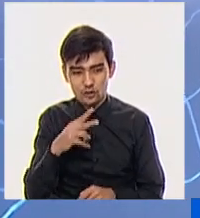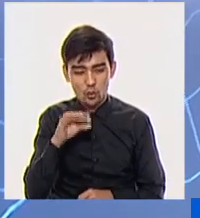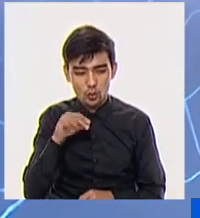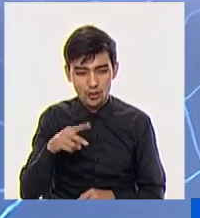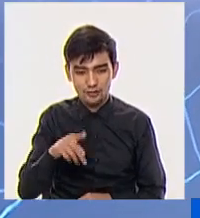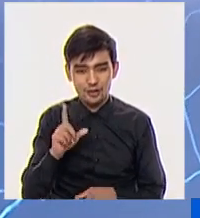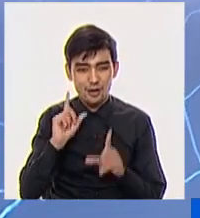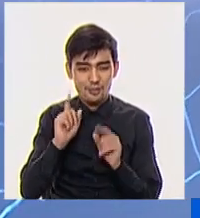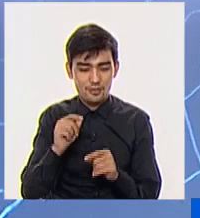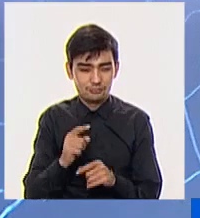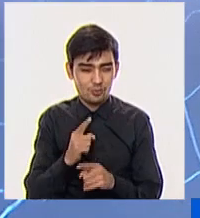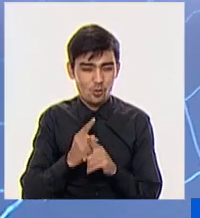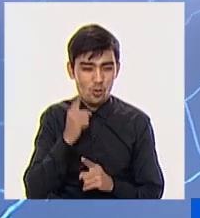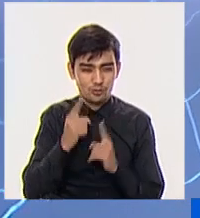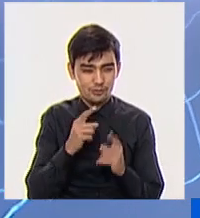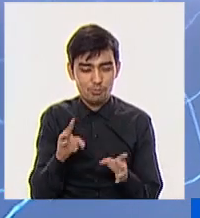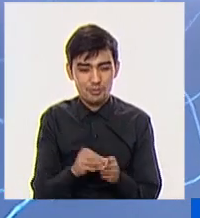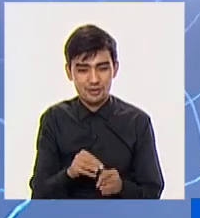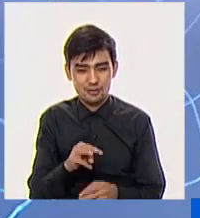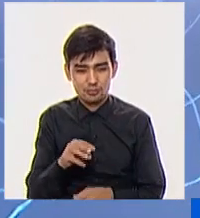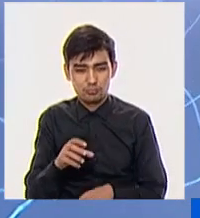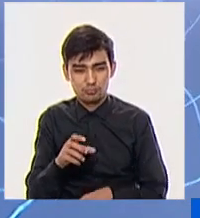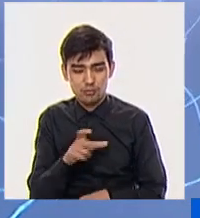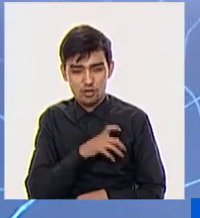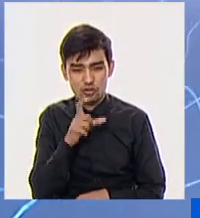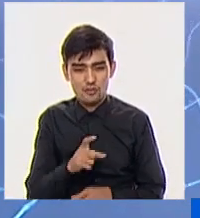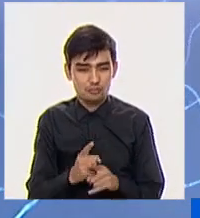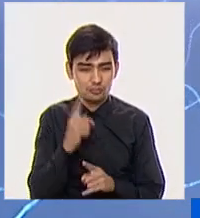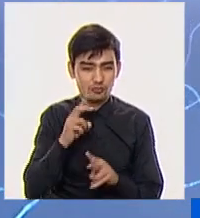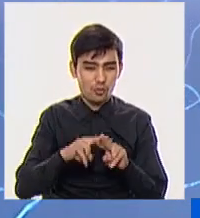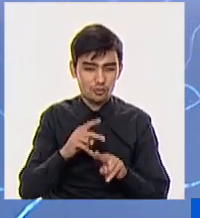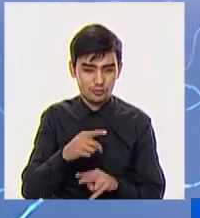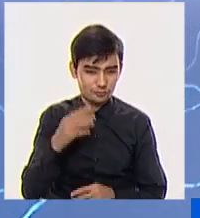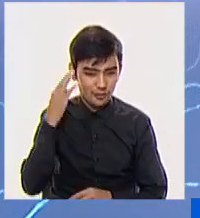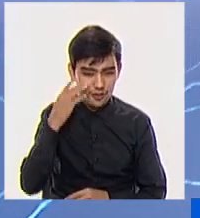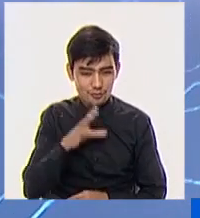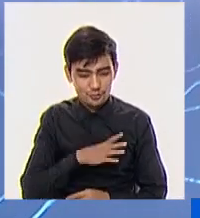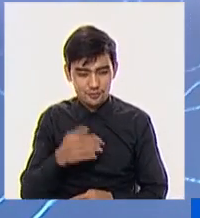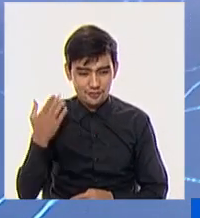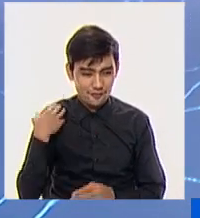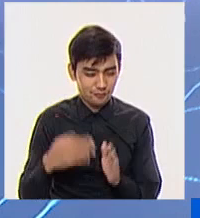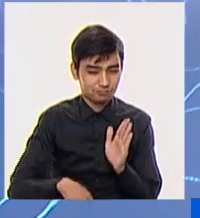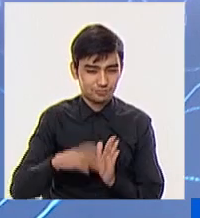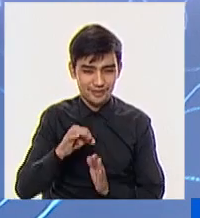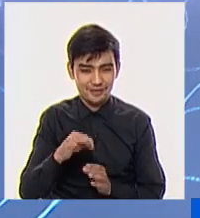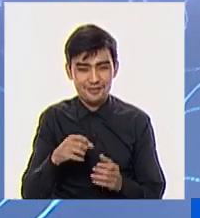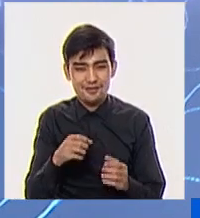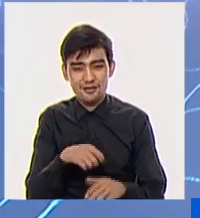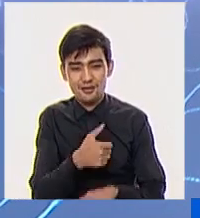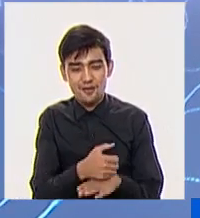отправится в космос вместе с миллиардером. Полет к звездам – детская мечта Джеффа Безоса, основателя и главы